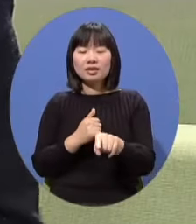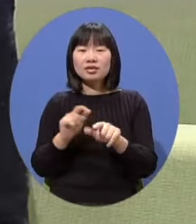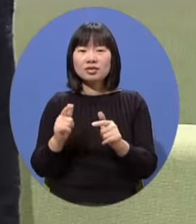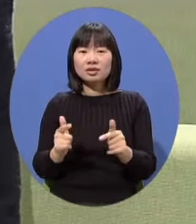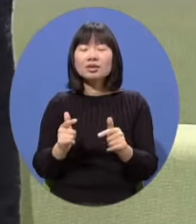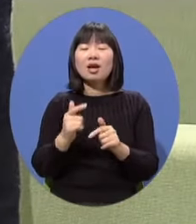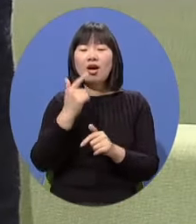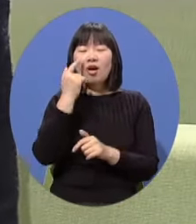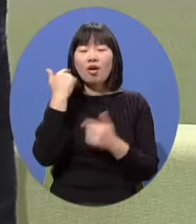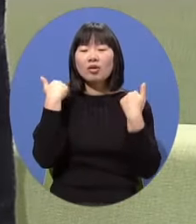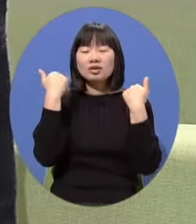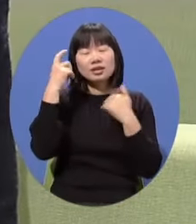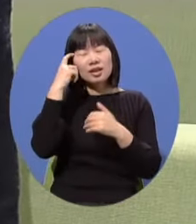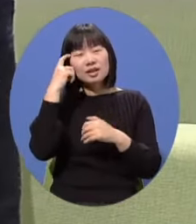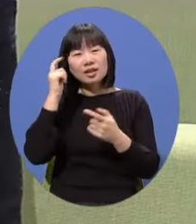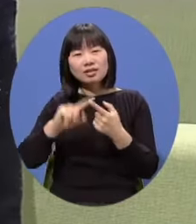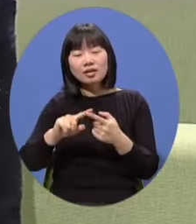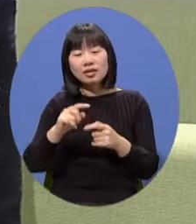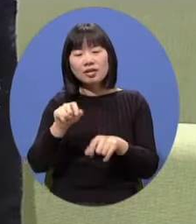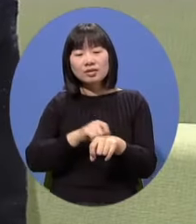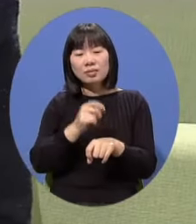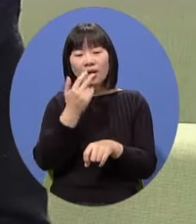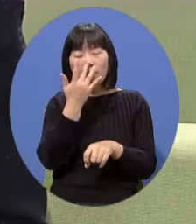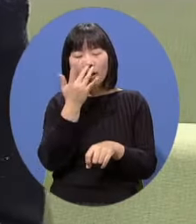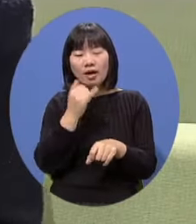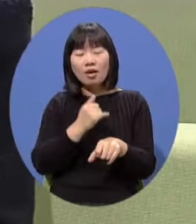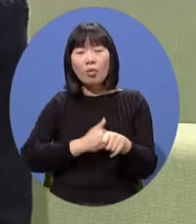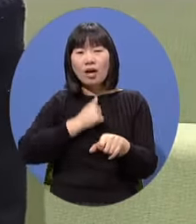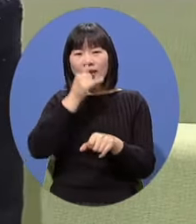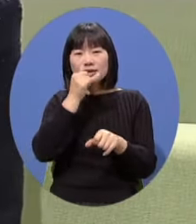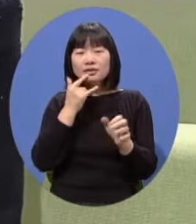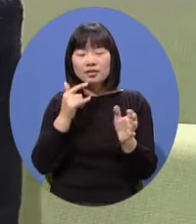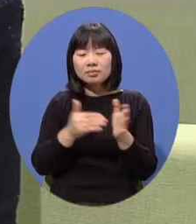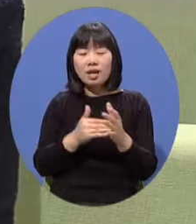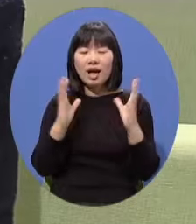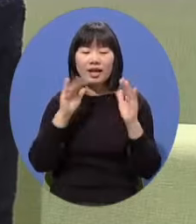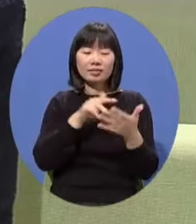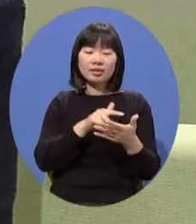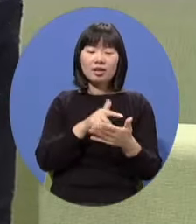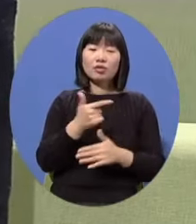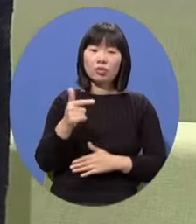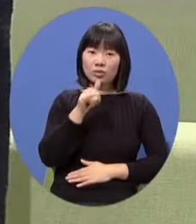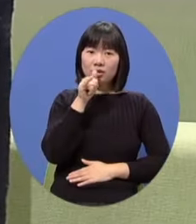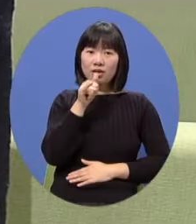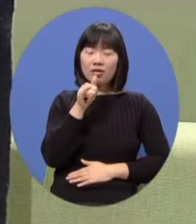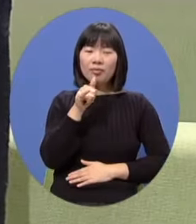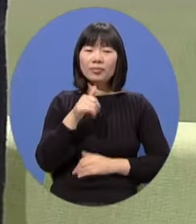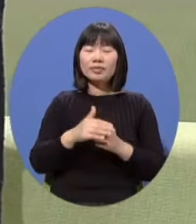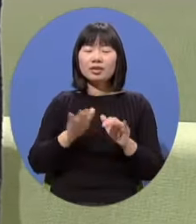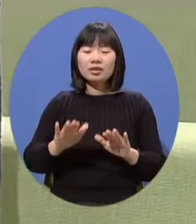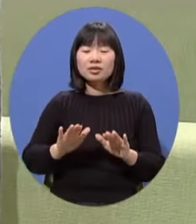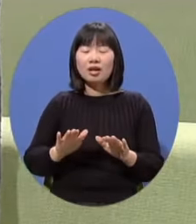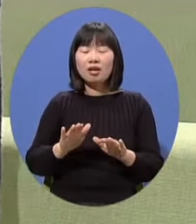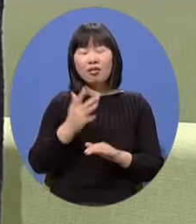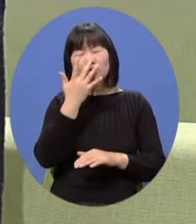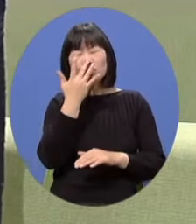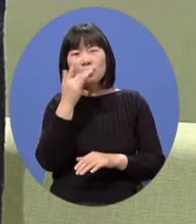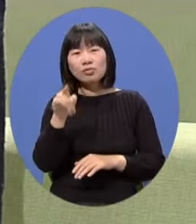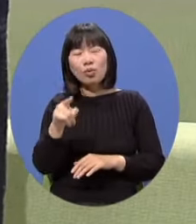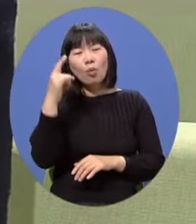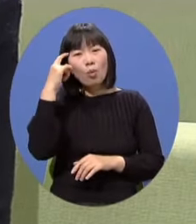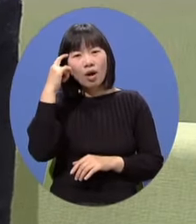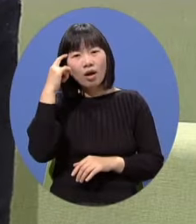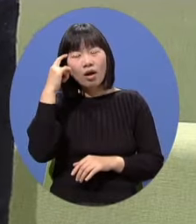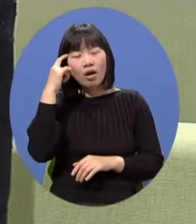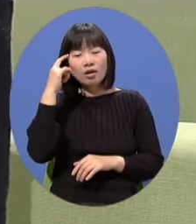어른 생각에는 별거 아닌 거에 화났다고 생각하지만 애 입장에서는 되게 클 수가 있어요. 그래서 그냥 이제는 그냥 무심해. 쟤는 왜